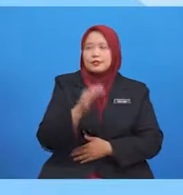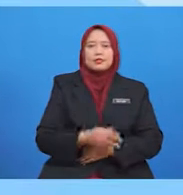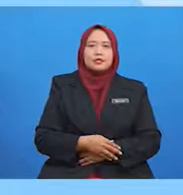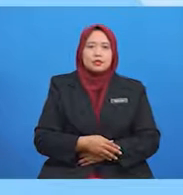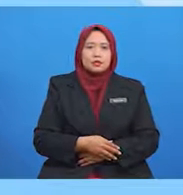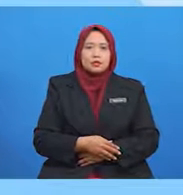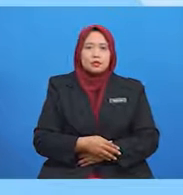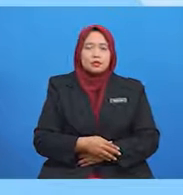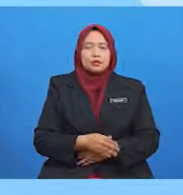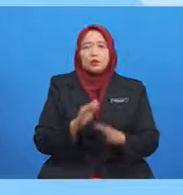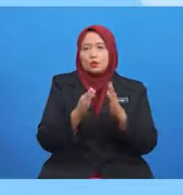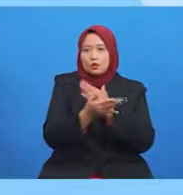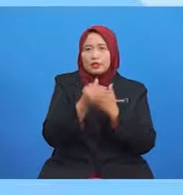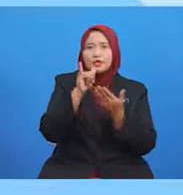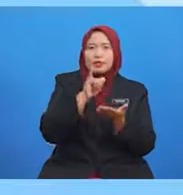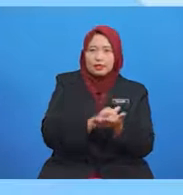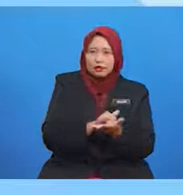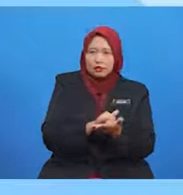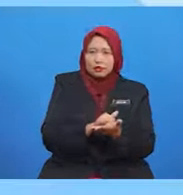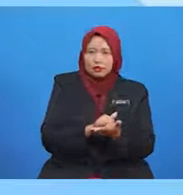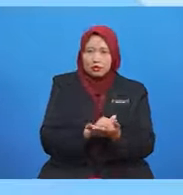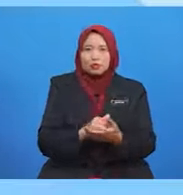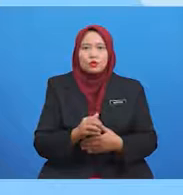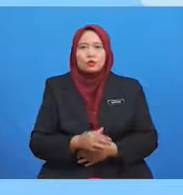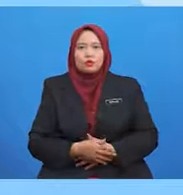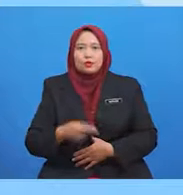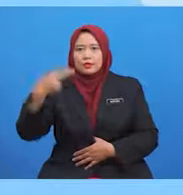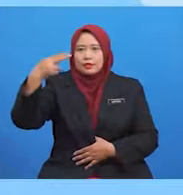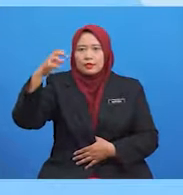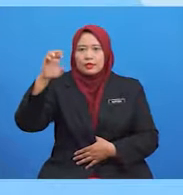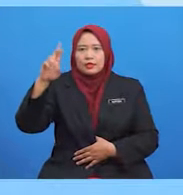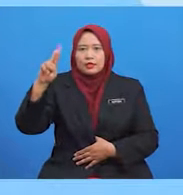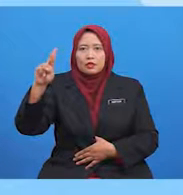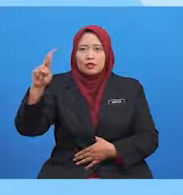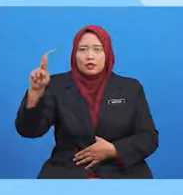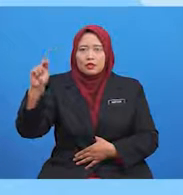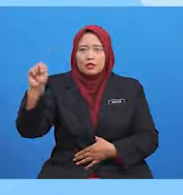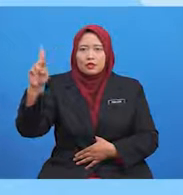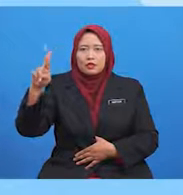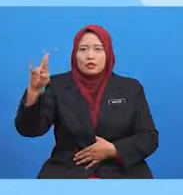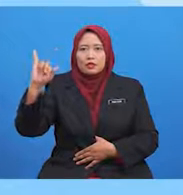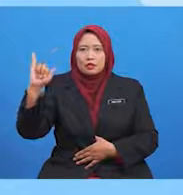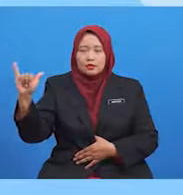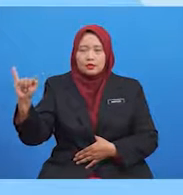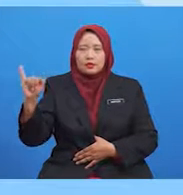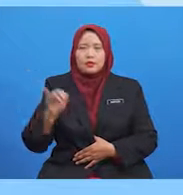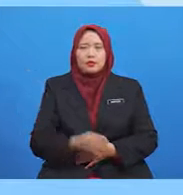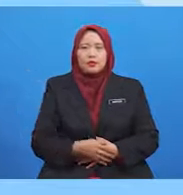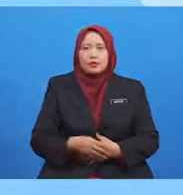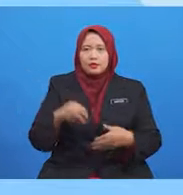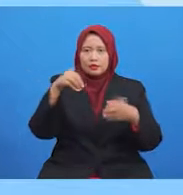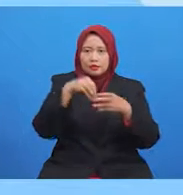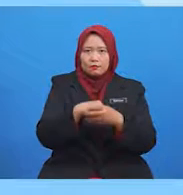Oleh sebab itu, Antoine Henri Becquerel menerima hadiah Nobel dalam bidang fizik